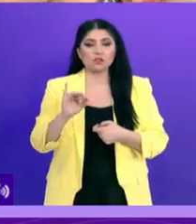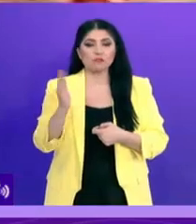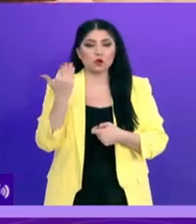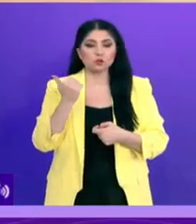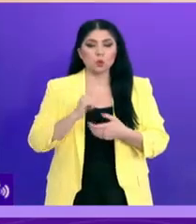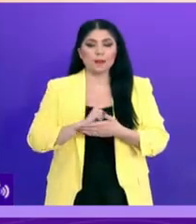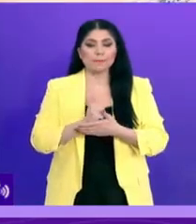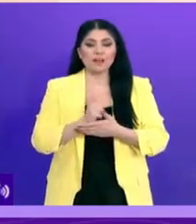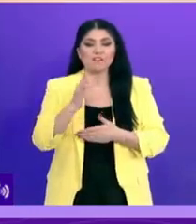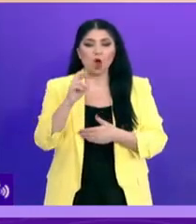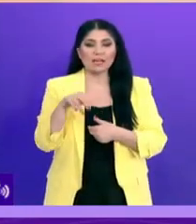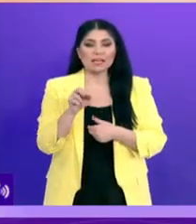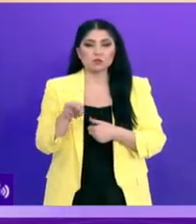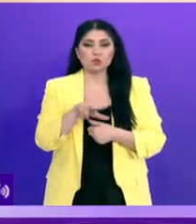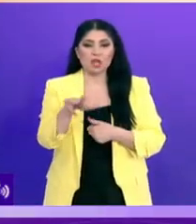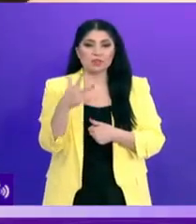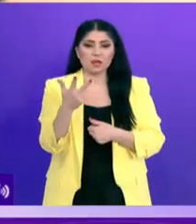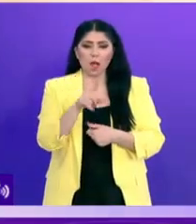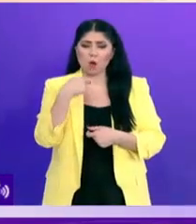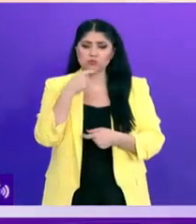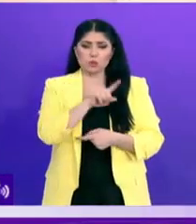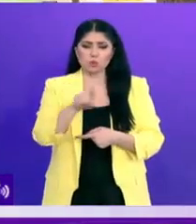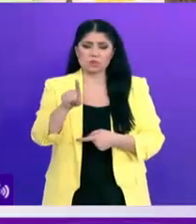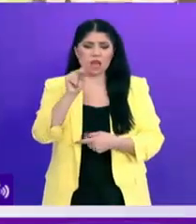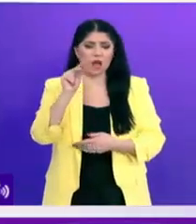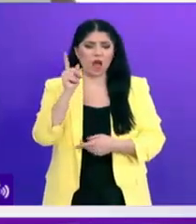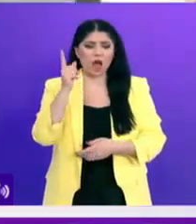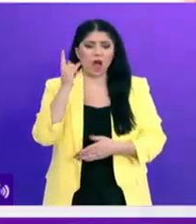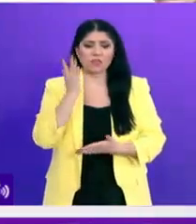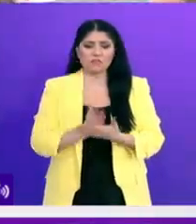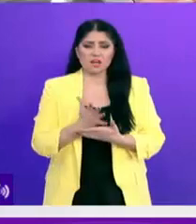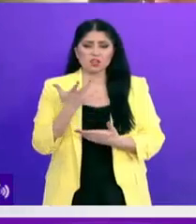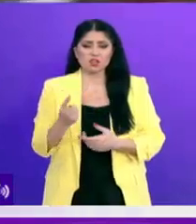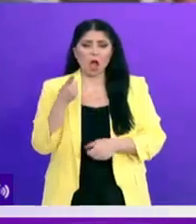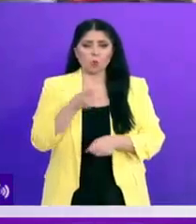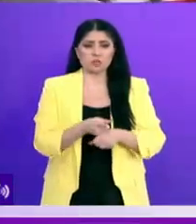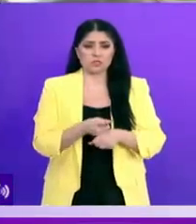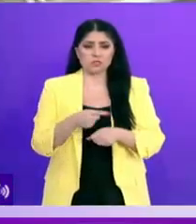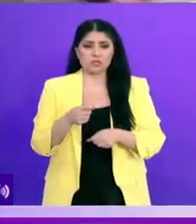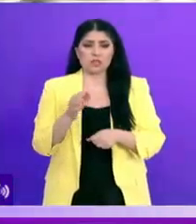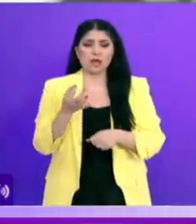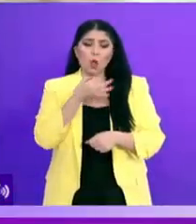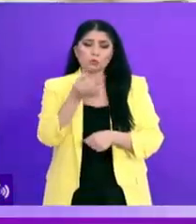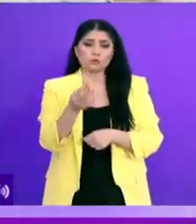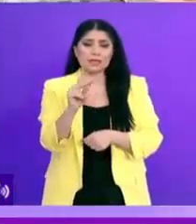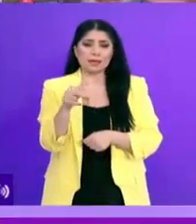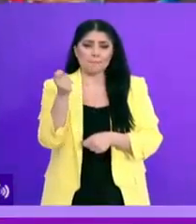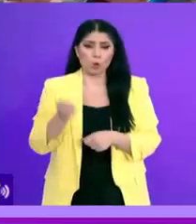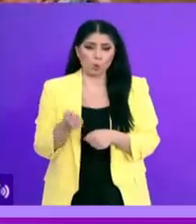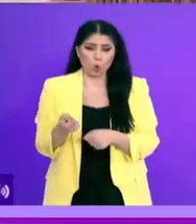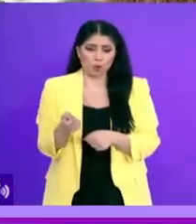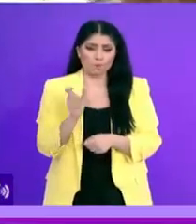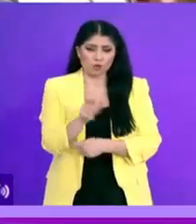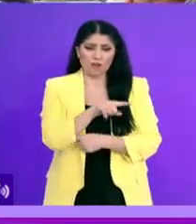Florin Câțu. Ei au negat acuzațiile aduse de procurorii Direcției Naționale Anticorupție. Este vorba